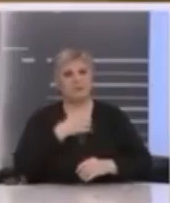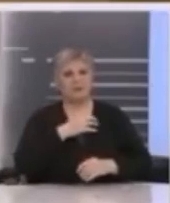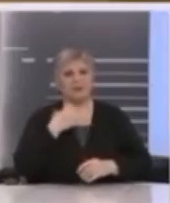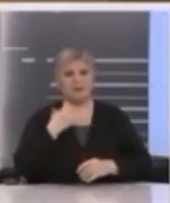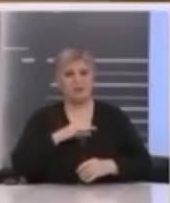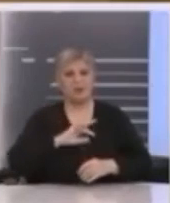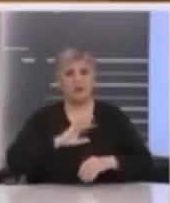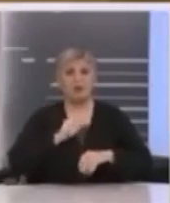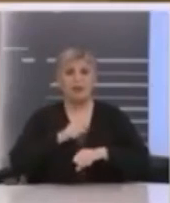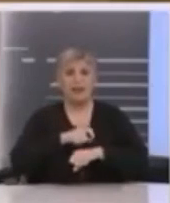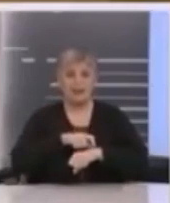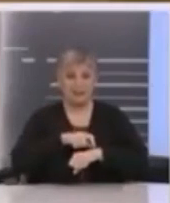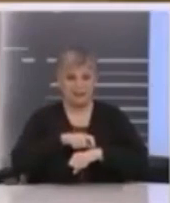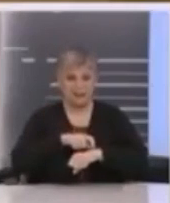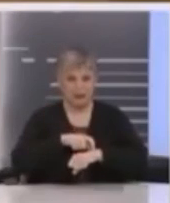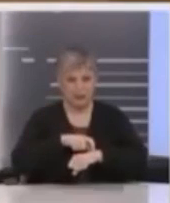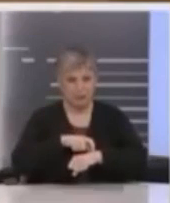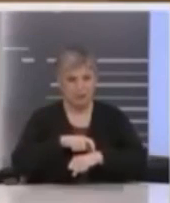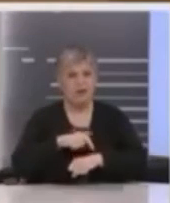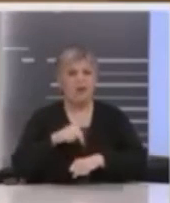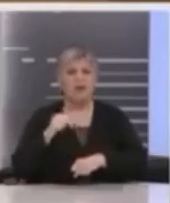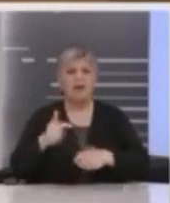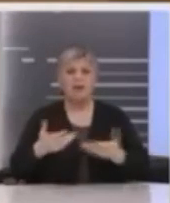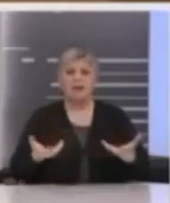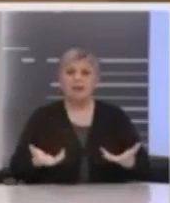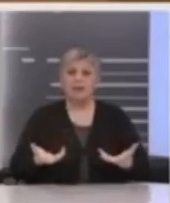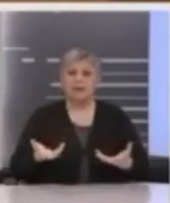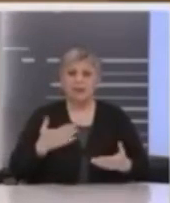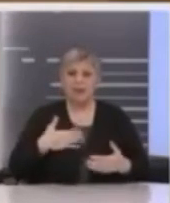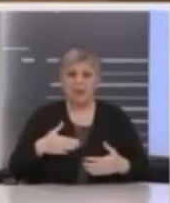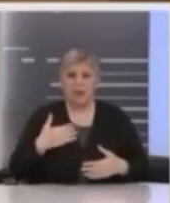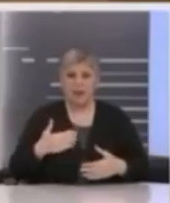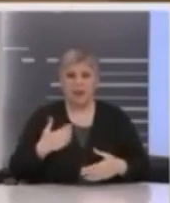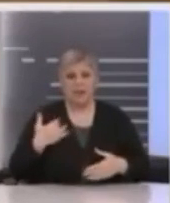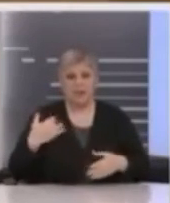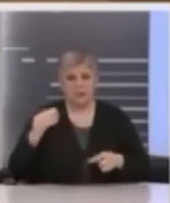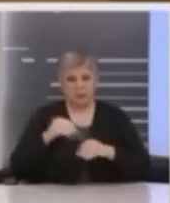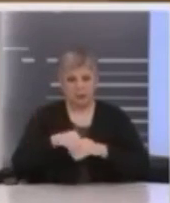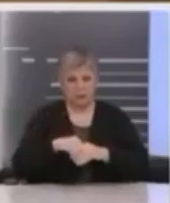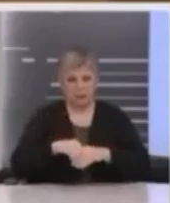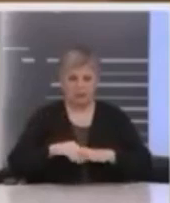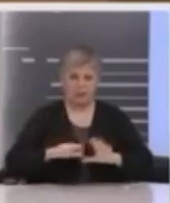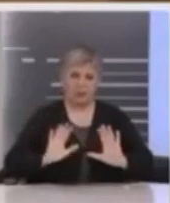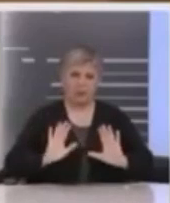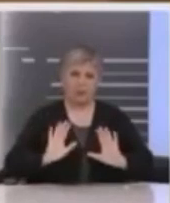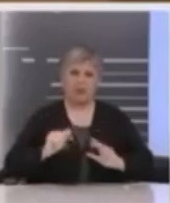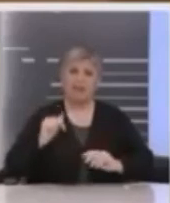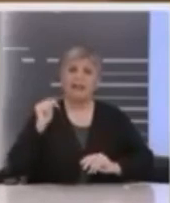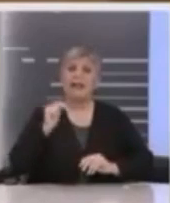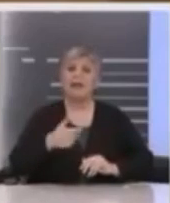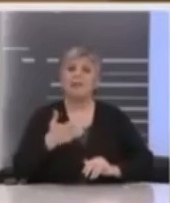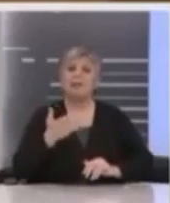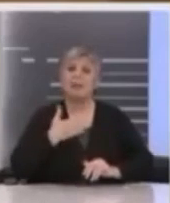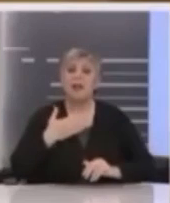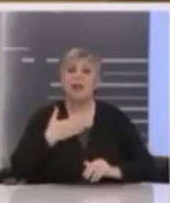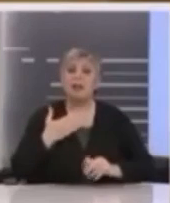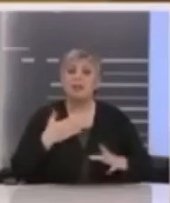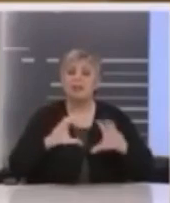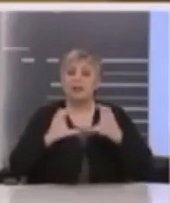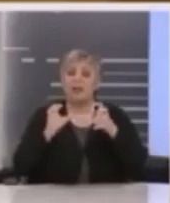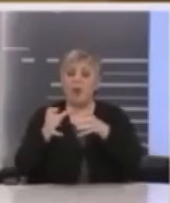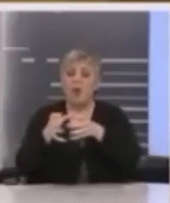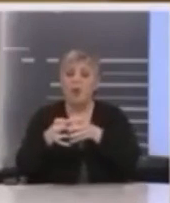Βουλή η κυβέρνηση. Η δική μας ψήφος αφορά την μεταχείριση των ευπαθών ομάδων.